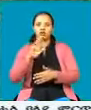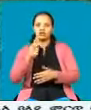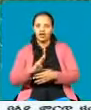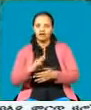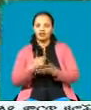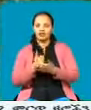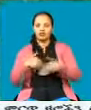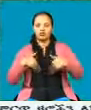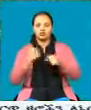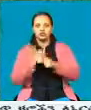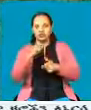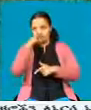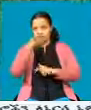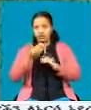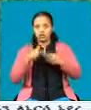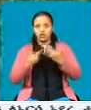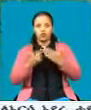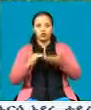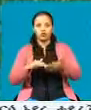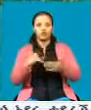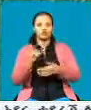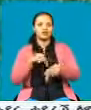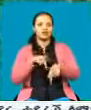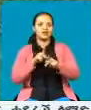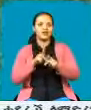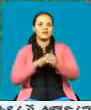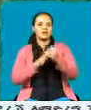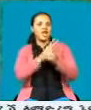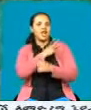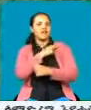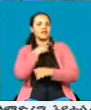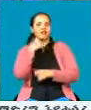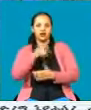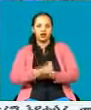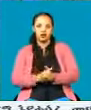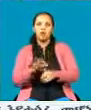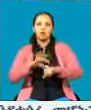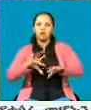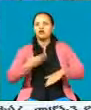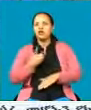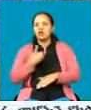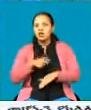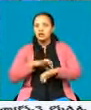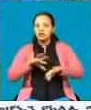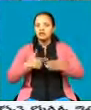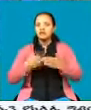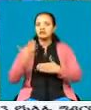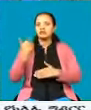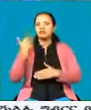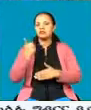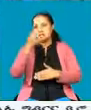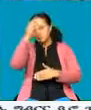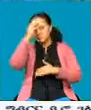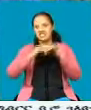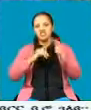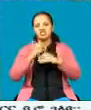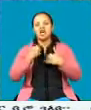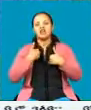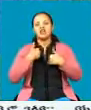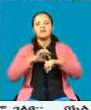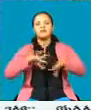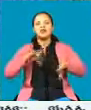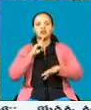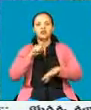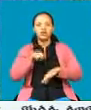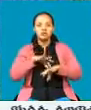ለወጣቱ የስራ እድል የፈጠረ ስለመሆኑም የዞኑ ግብርና መምሪያ ኃላፊ ይናገራሉ። መሬት አለ። ይሄ መሬት ከዚህ በፊትም ነበር፣ በመንግስት እጅ ያለ መሬት ነው።